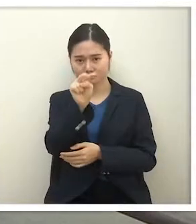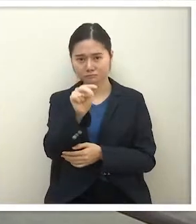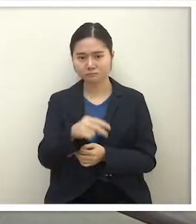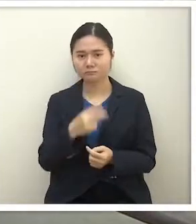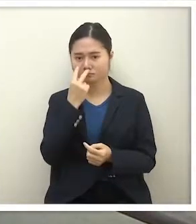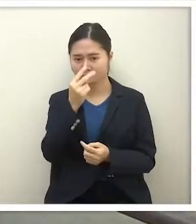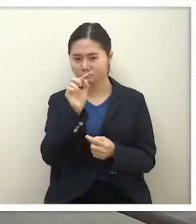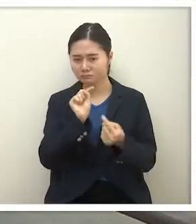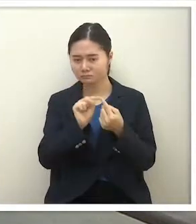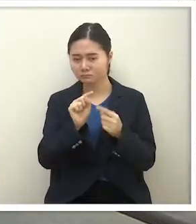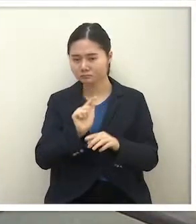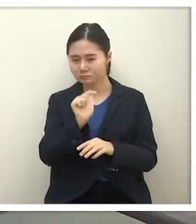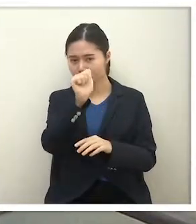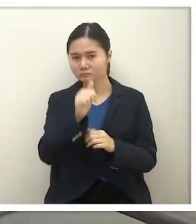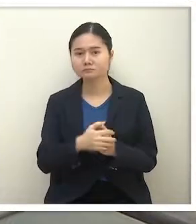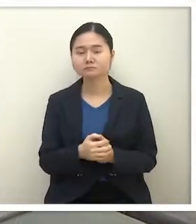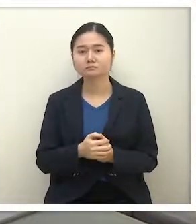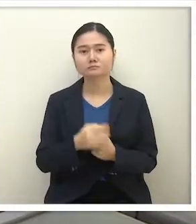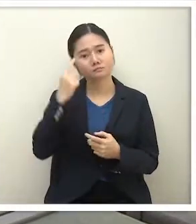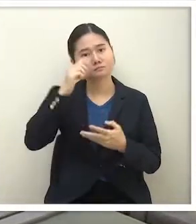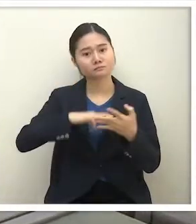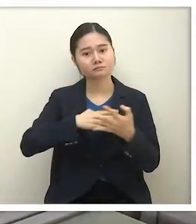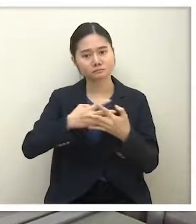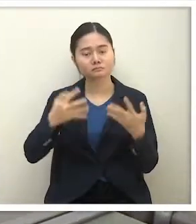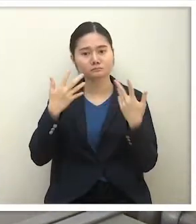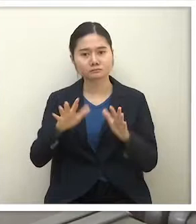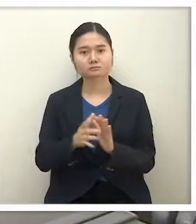มองไปที่จุดเด่นนั้นนะครับเขาวางแผนไว้แล้ว